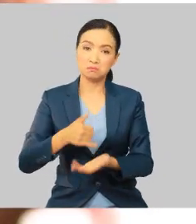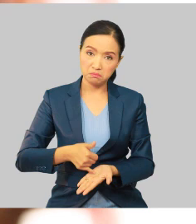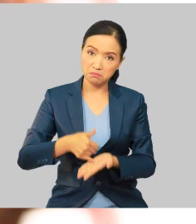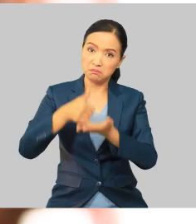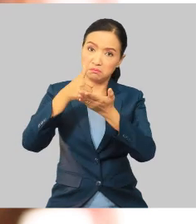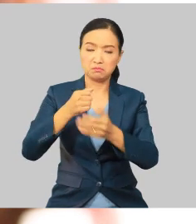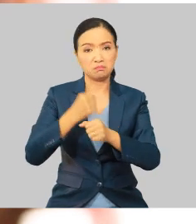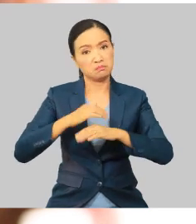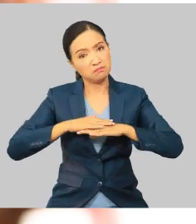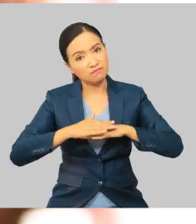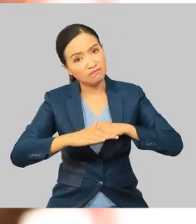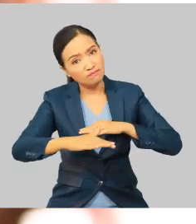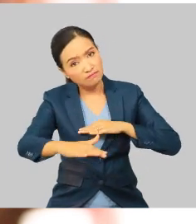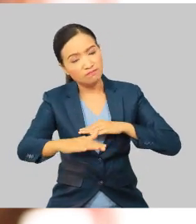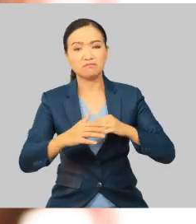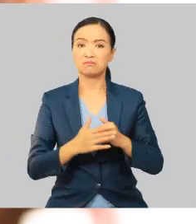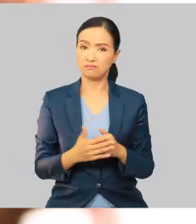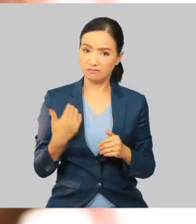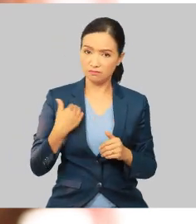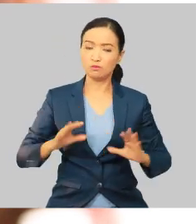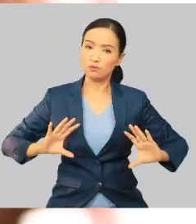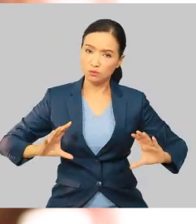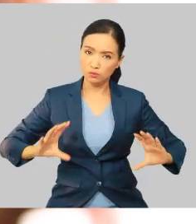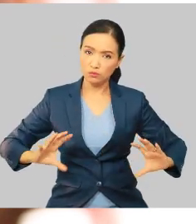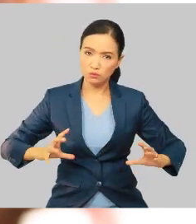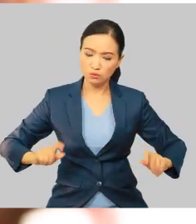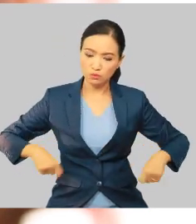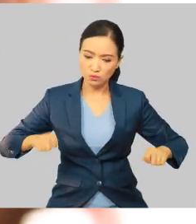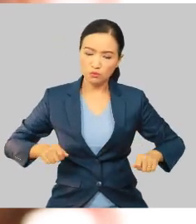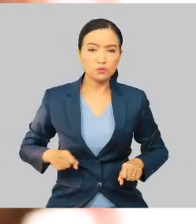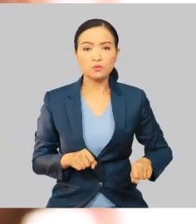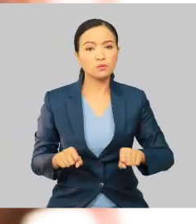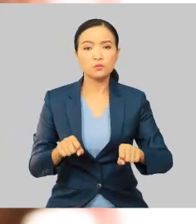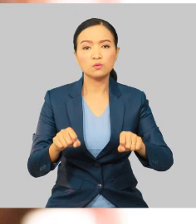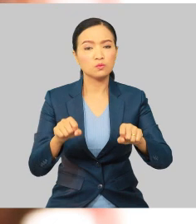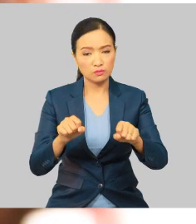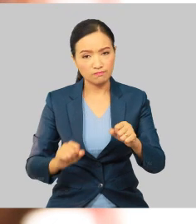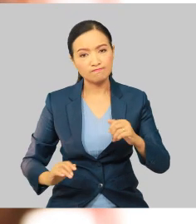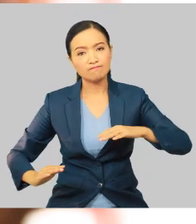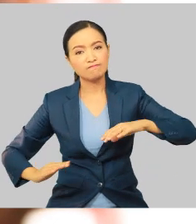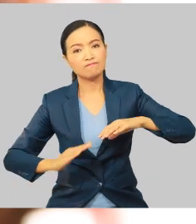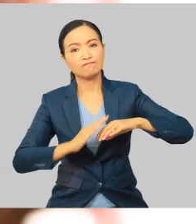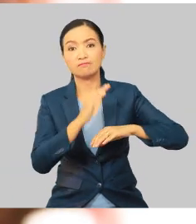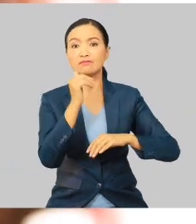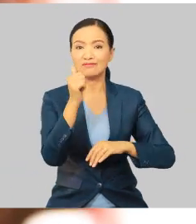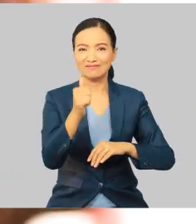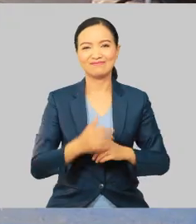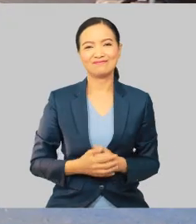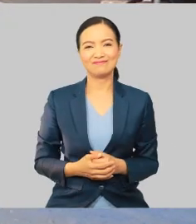สร้างลิฟต์สร้างทางลาดชันให้ล้อเข็นล้ออะไรให้คนพิการขึ้นมาได้โดยสะดว